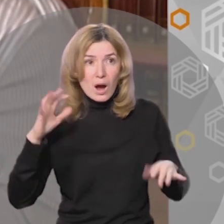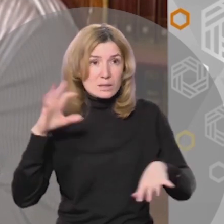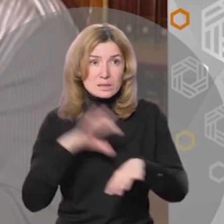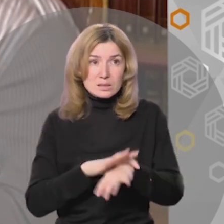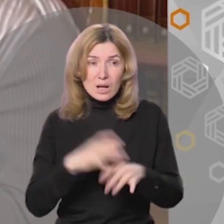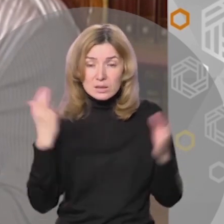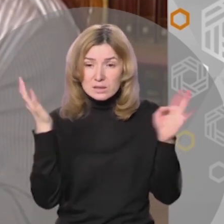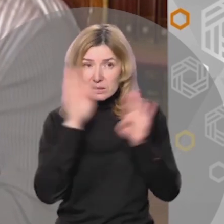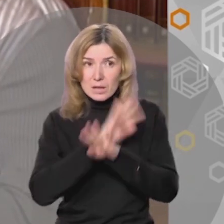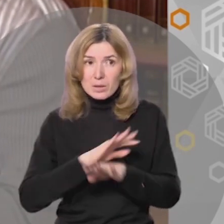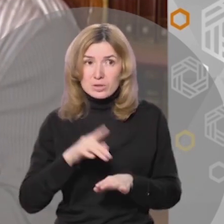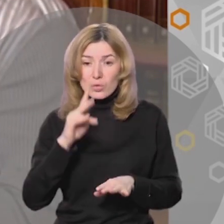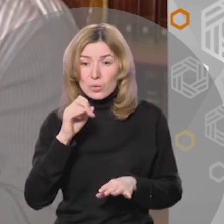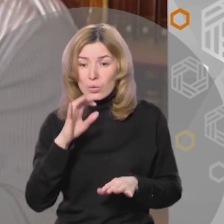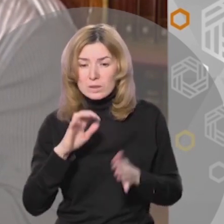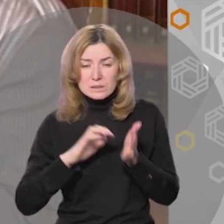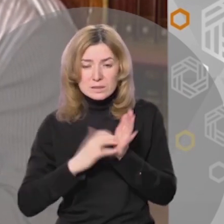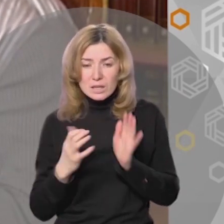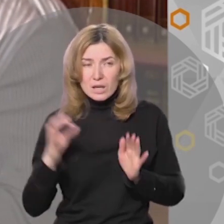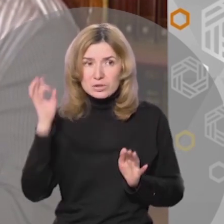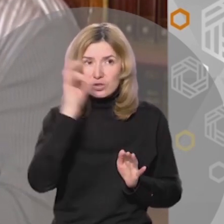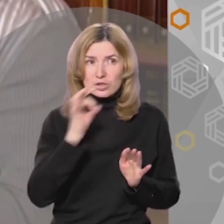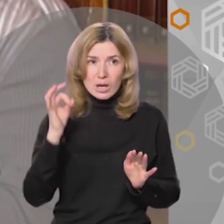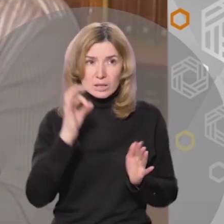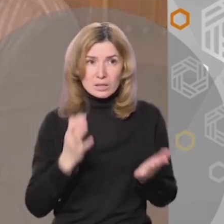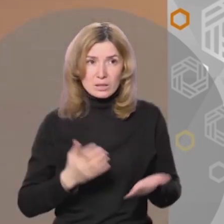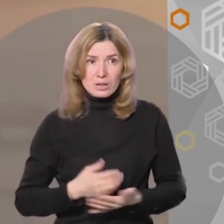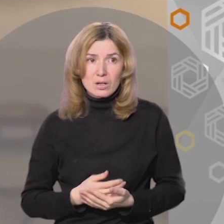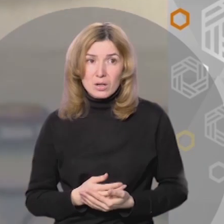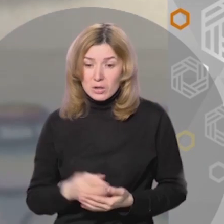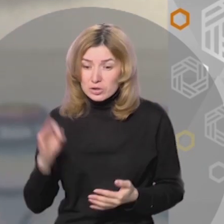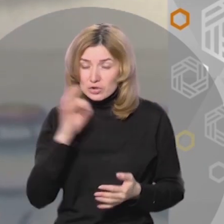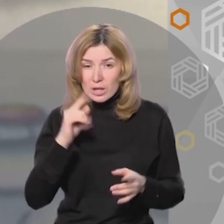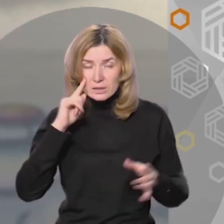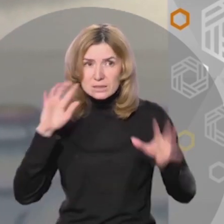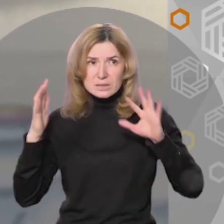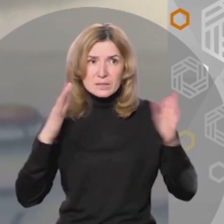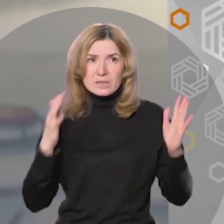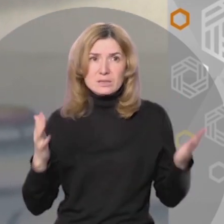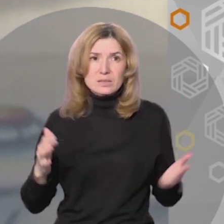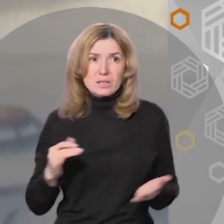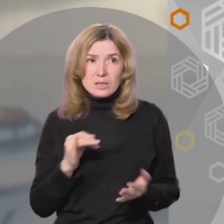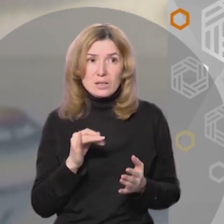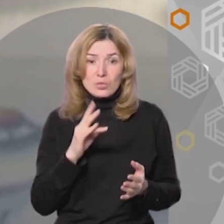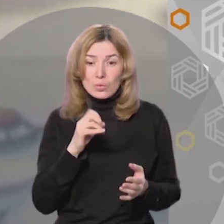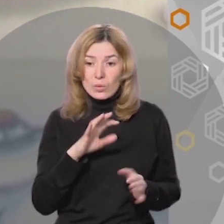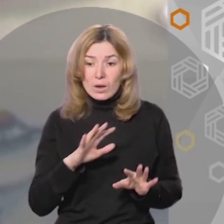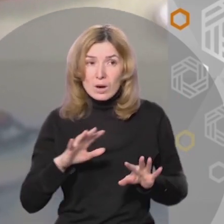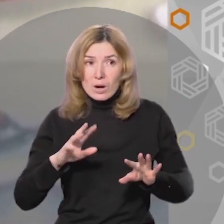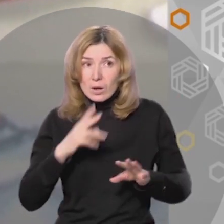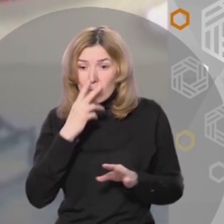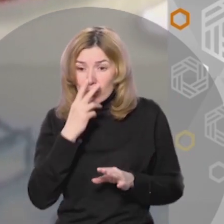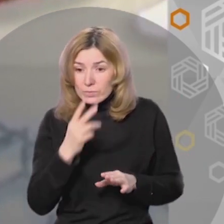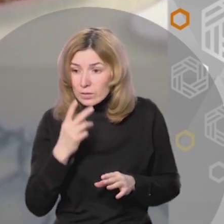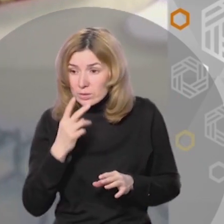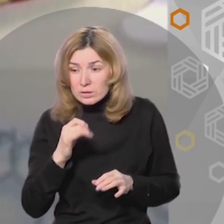отыскал на нем незамеченный ранее Нюкой стеклянный шарик. Шарик засветился, и Нюка не мог